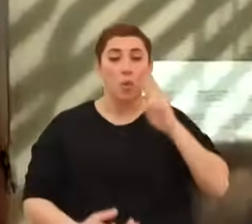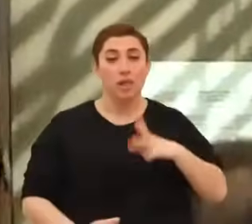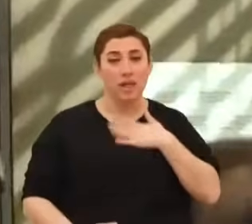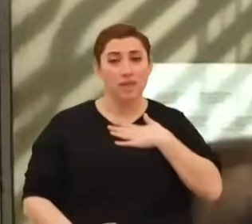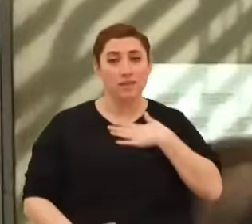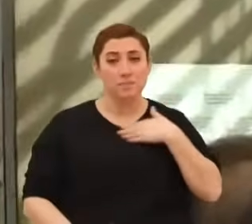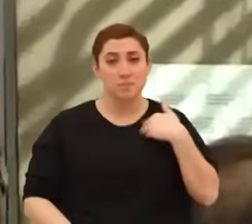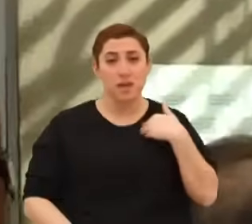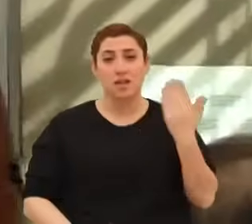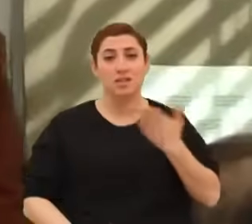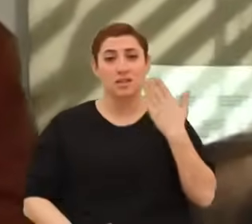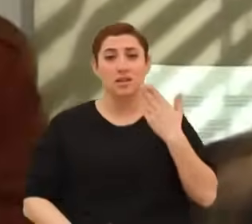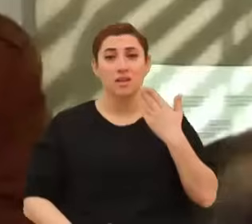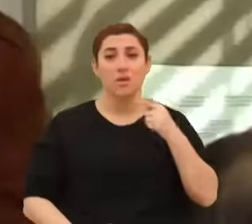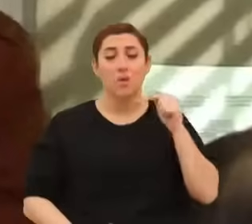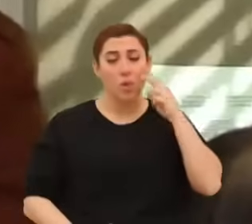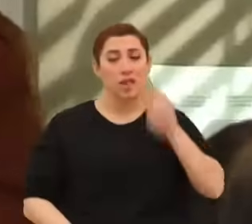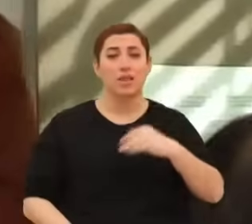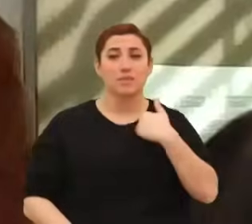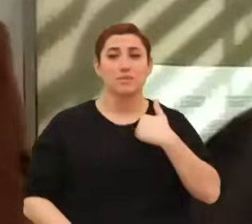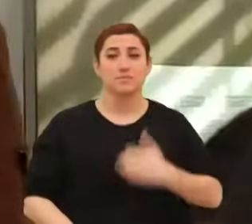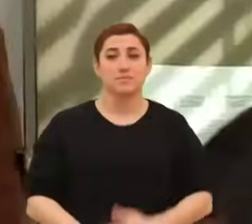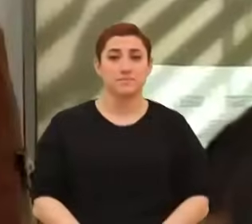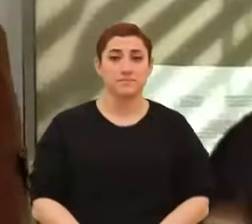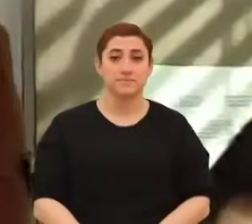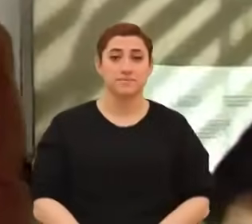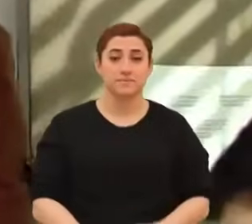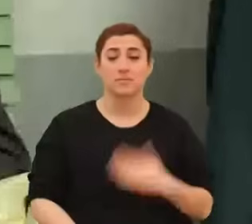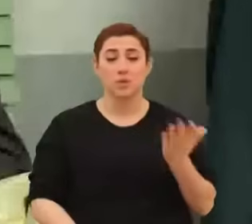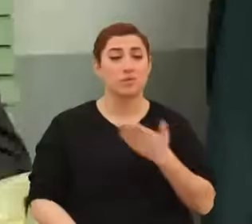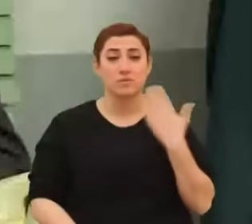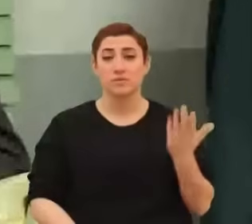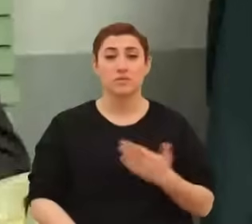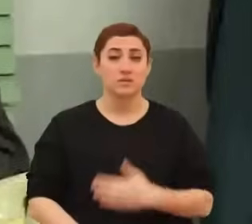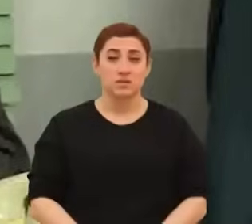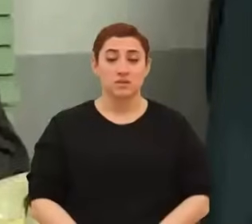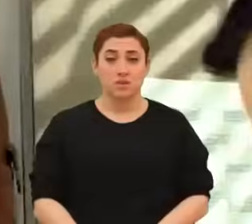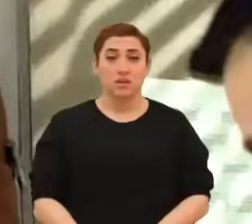Öleydim benden öleydim. Of anam of.